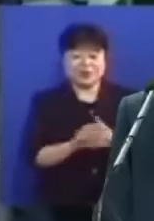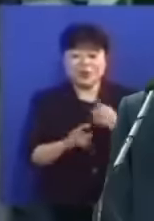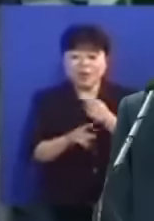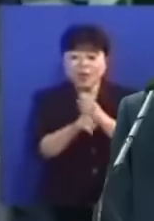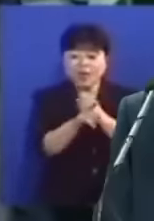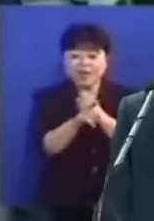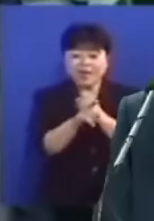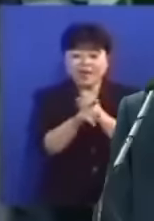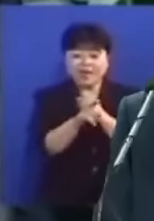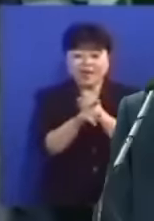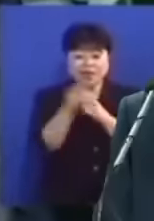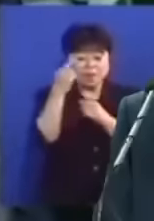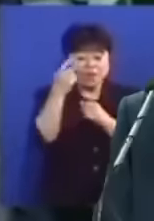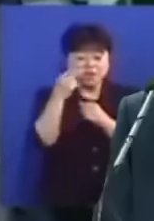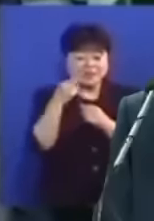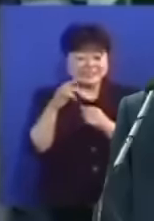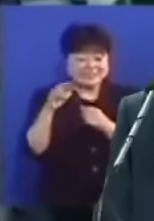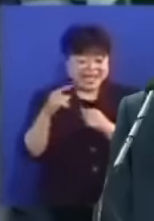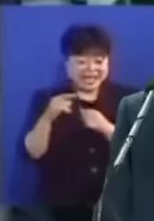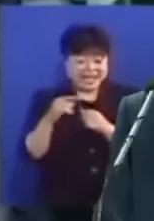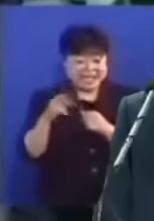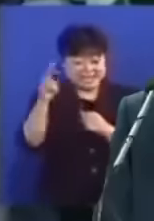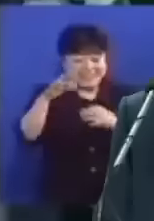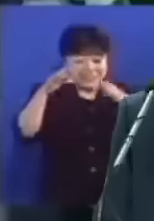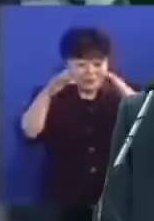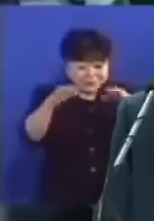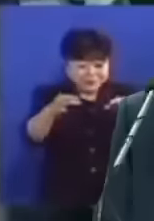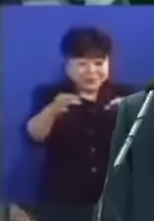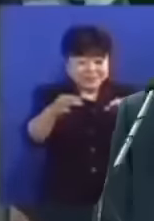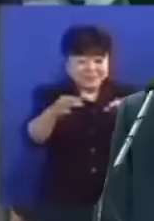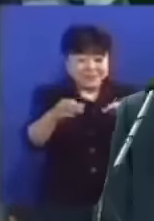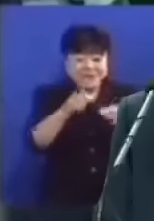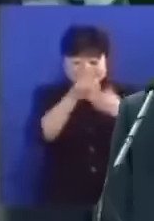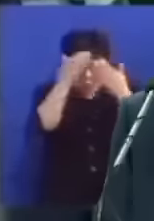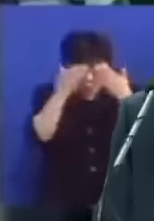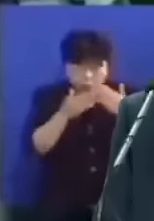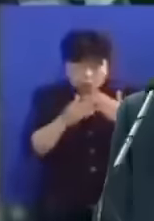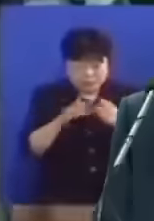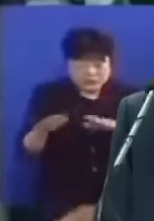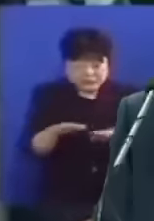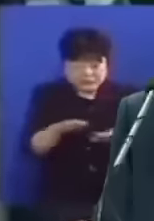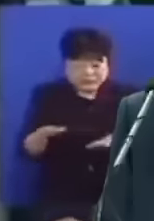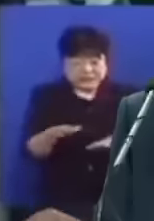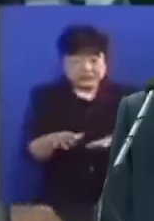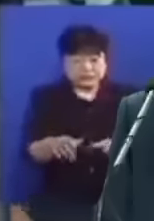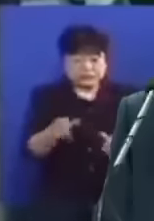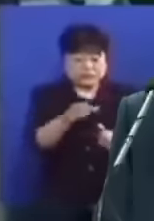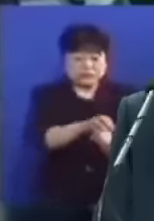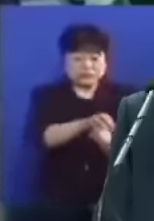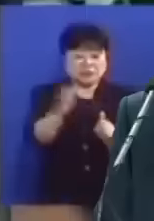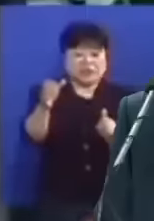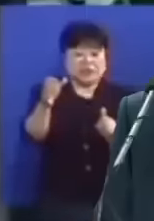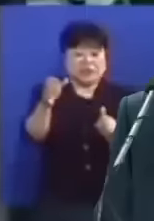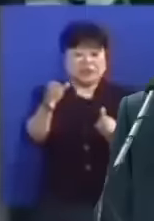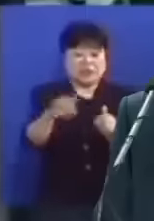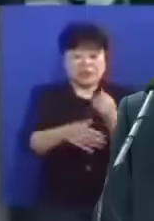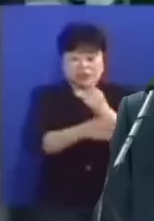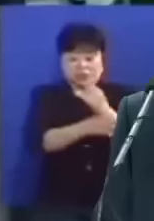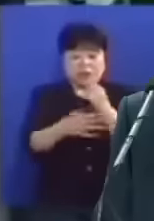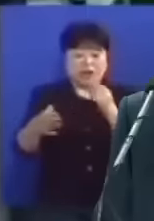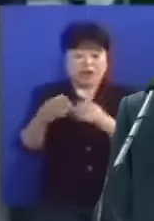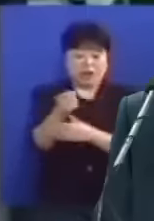왜냐하면 바울과 실라가 찬양함에 지진이 일어나서 감옥 문이 다 열리고 쇠사슬이 다